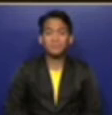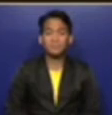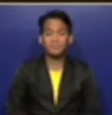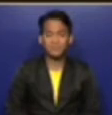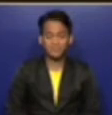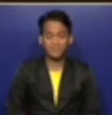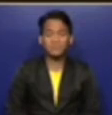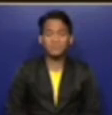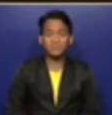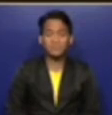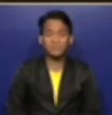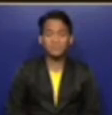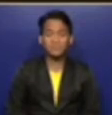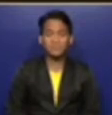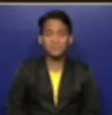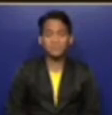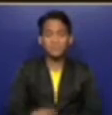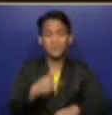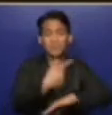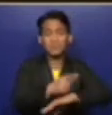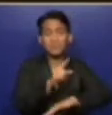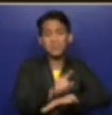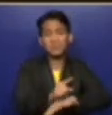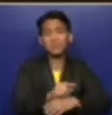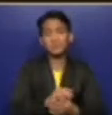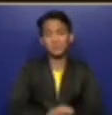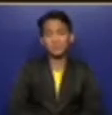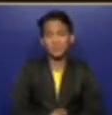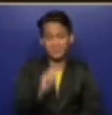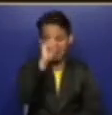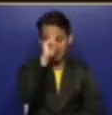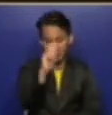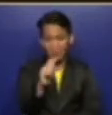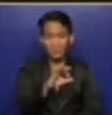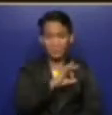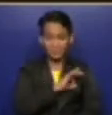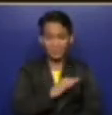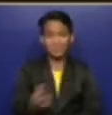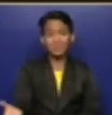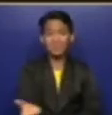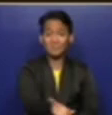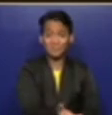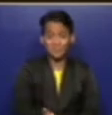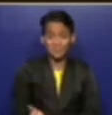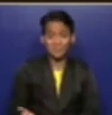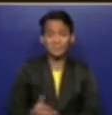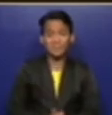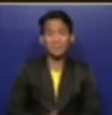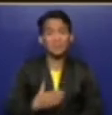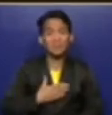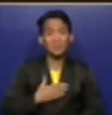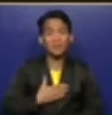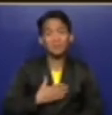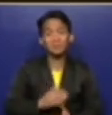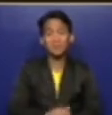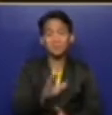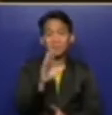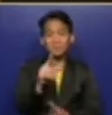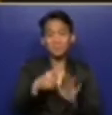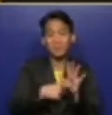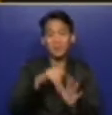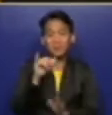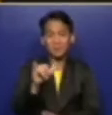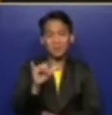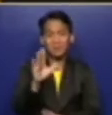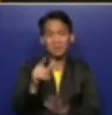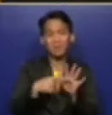กราบเรียนท่านประธานสภาผู้แทนราษฎรที่เคารพครับท่านสมาชิกผู้ทรงเกียรติทุกท่านกับผมพลเอกชัยชาญช้ามงคลรัฐมนตรี